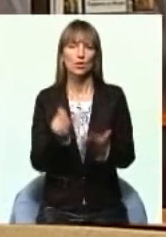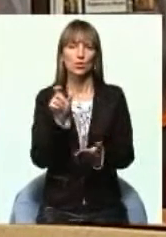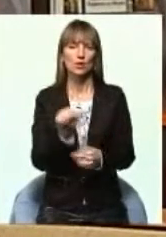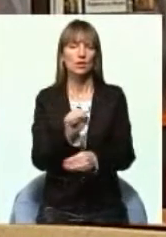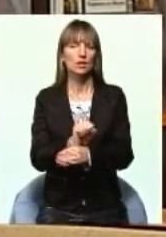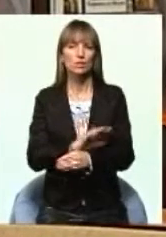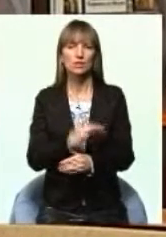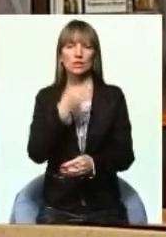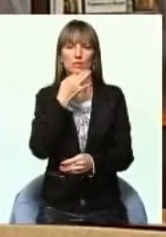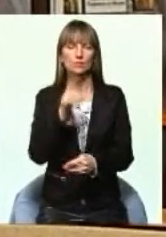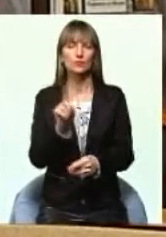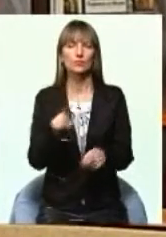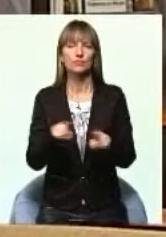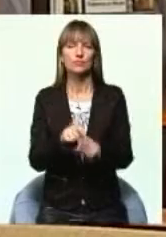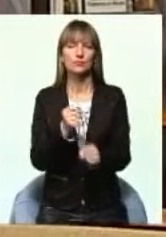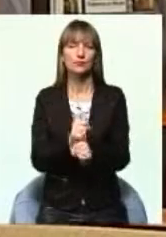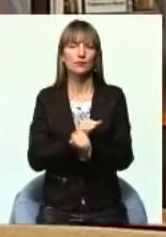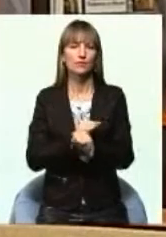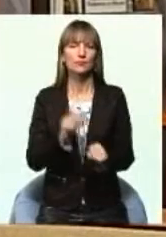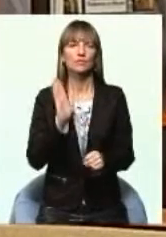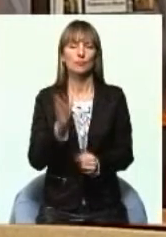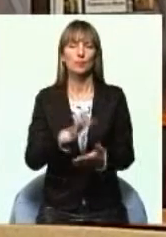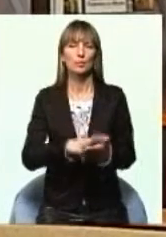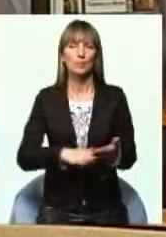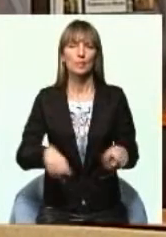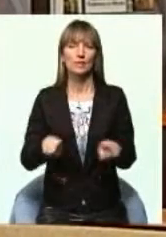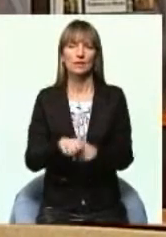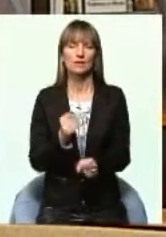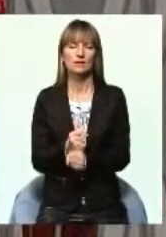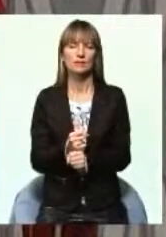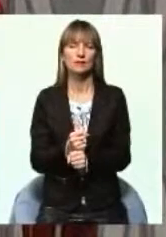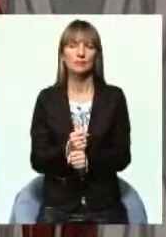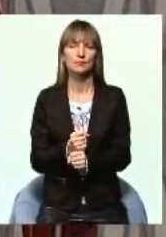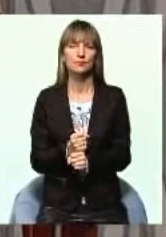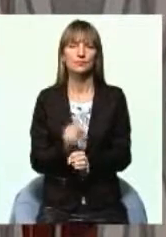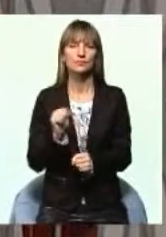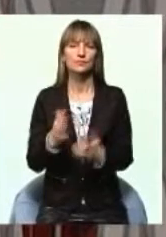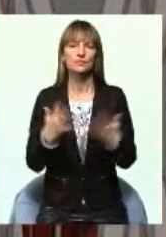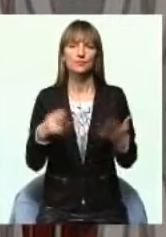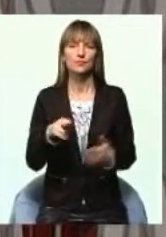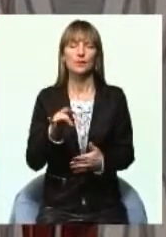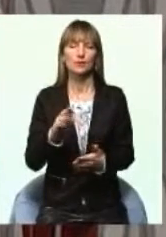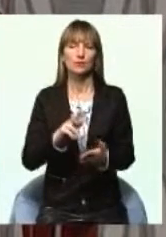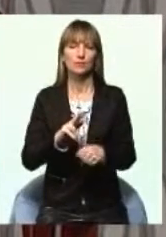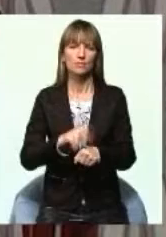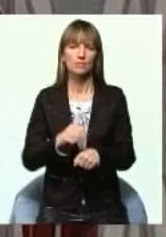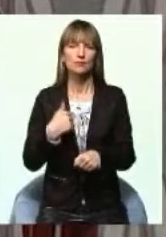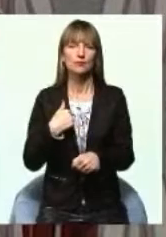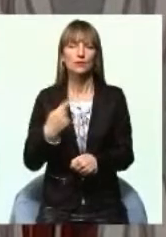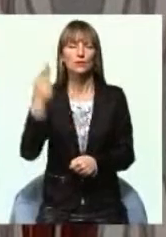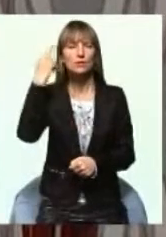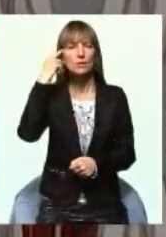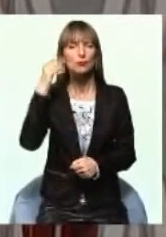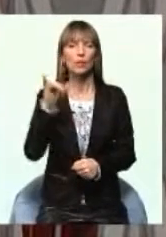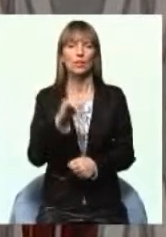не зупинити і не сказати, що так робити не можна, то вона буде продовжувати так робити. Так, ну а більше про інспекторів дорожнього руху ми нас